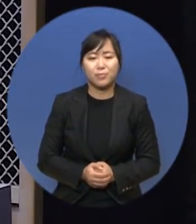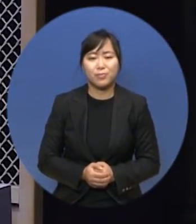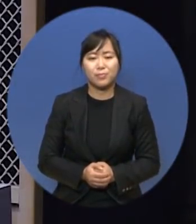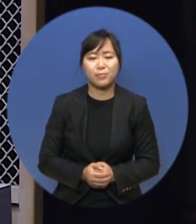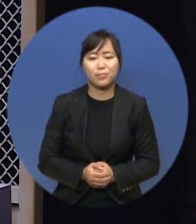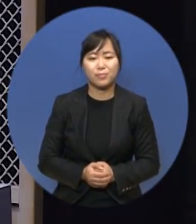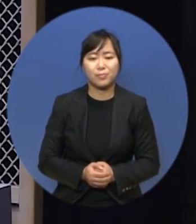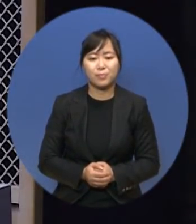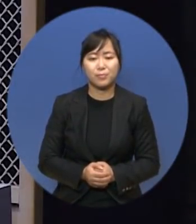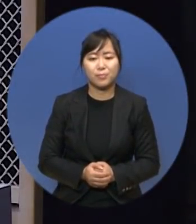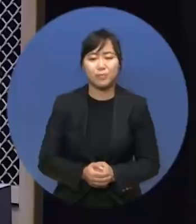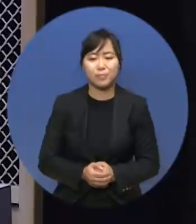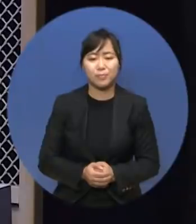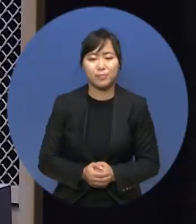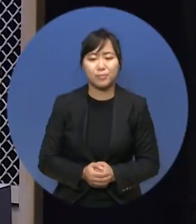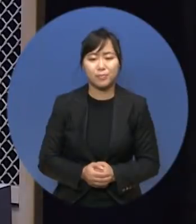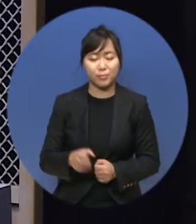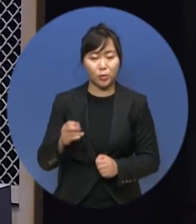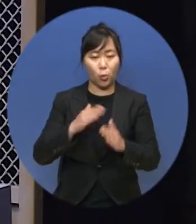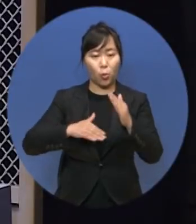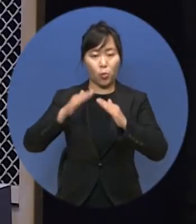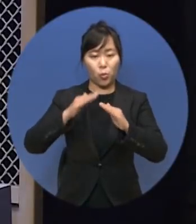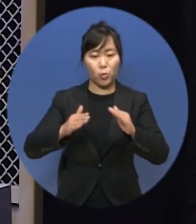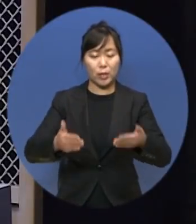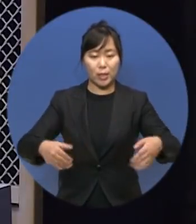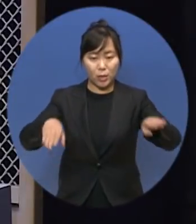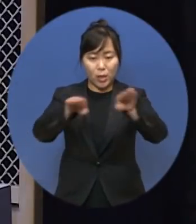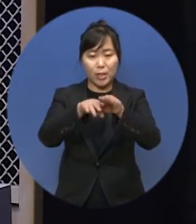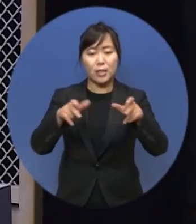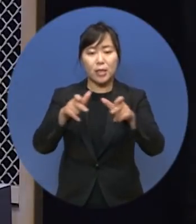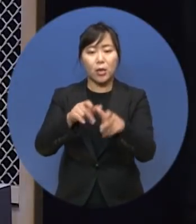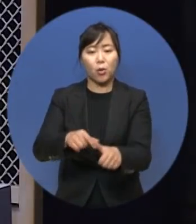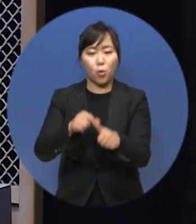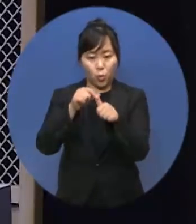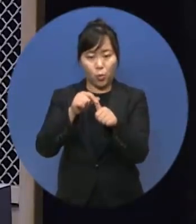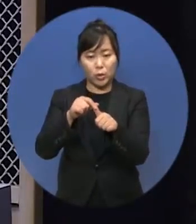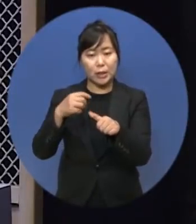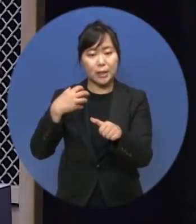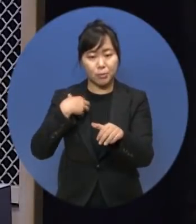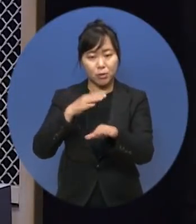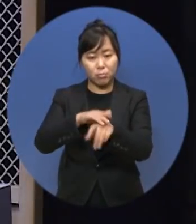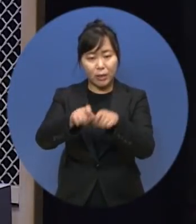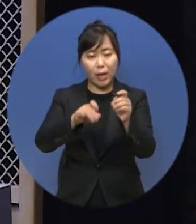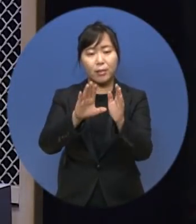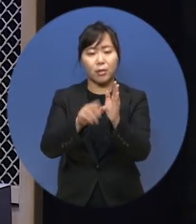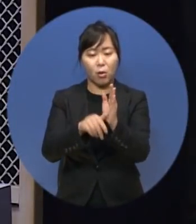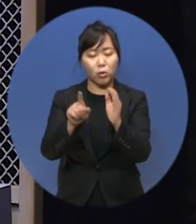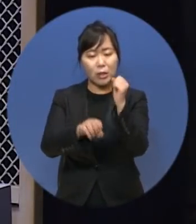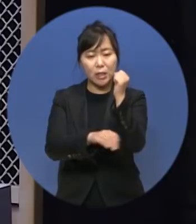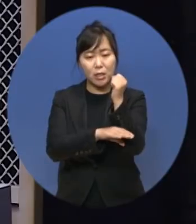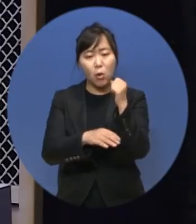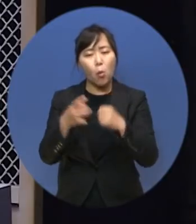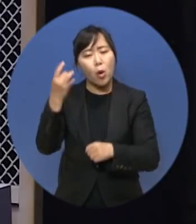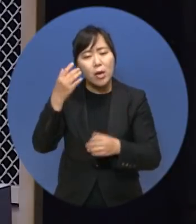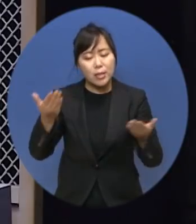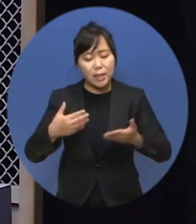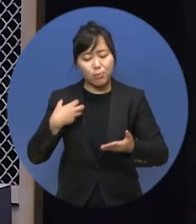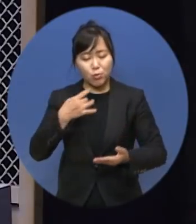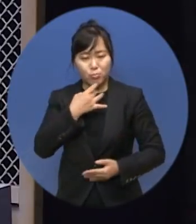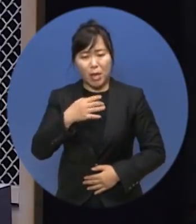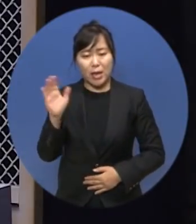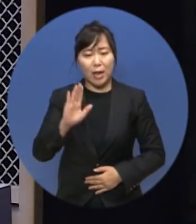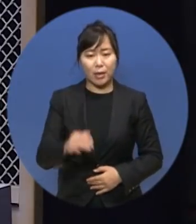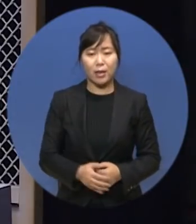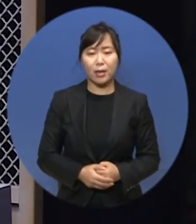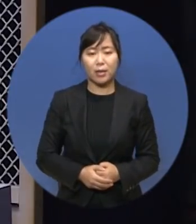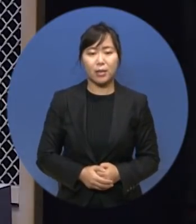또 그 공공기관에 이제 장애인 고용 의무를 이행할 때 어떤 기존의 직무만 가지고 하는 게